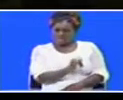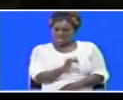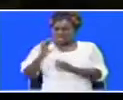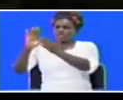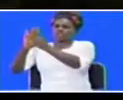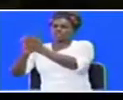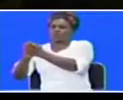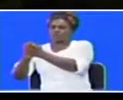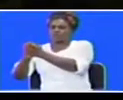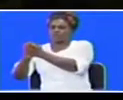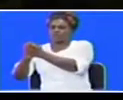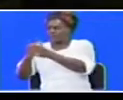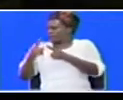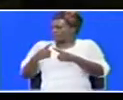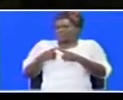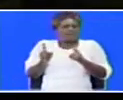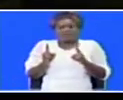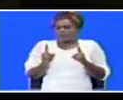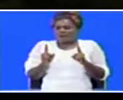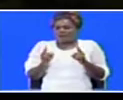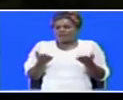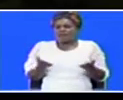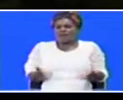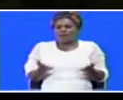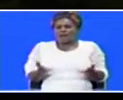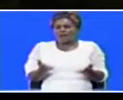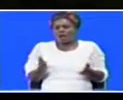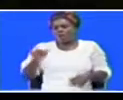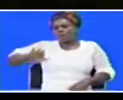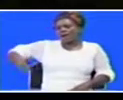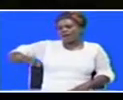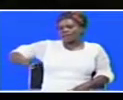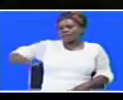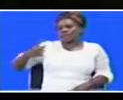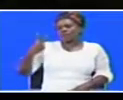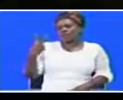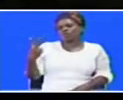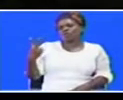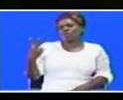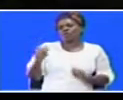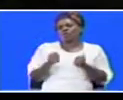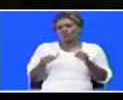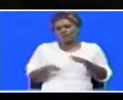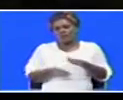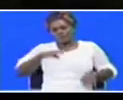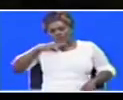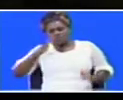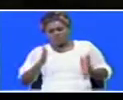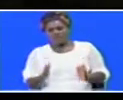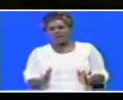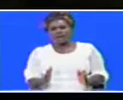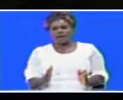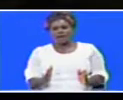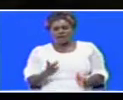Jubilee ama chama cha Jubilee, lakini haikuwa hivyo na sasa yanabakia makabiliano baina ya naibu spika wa bunge la